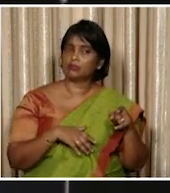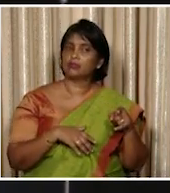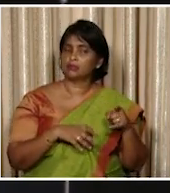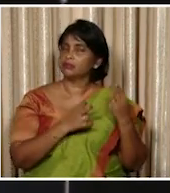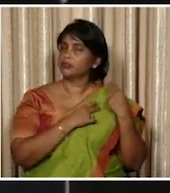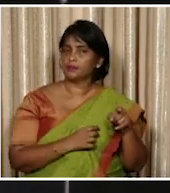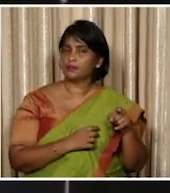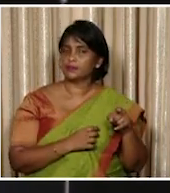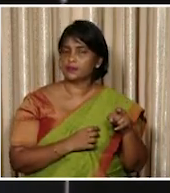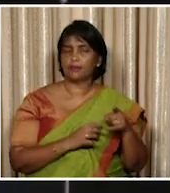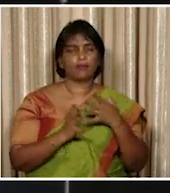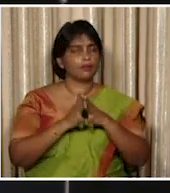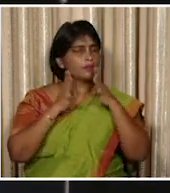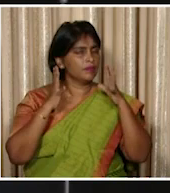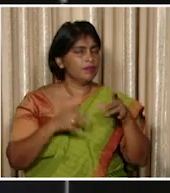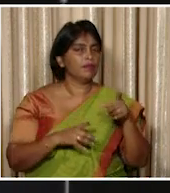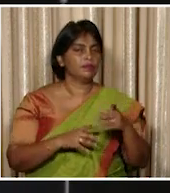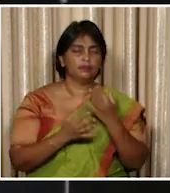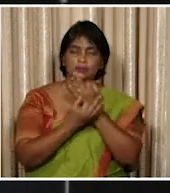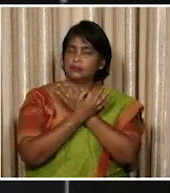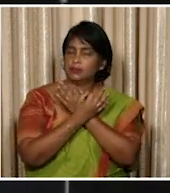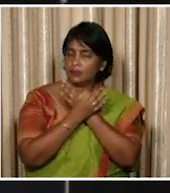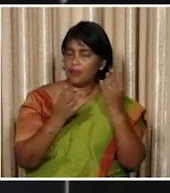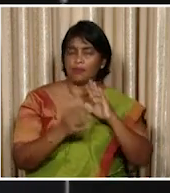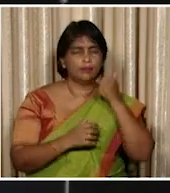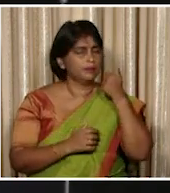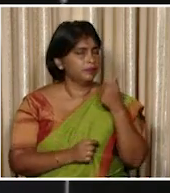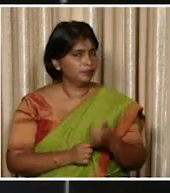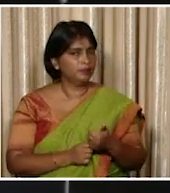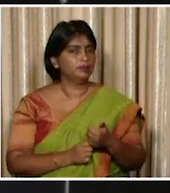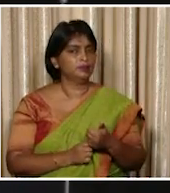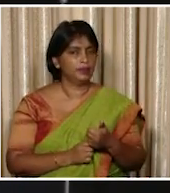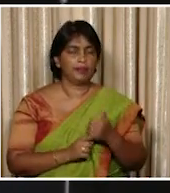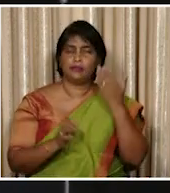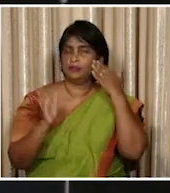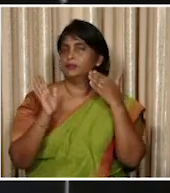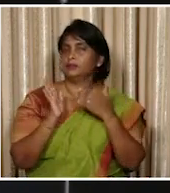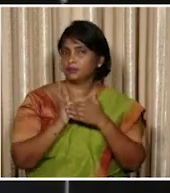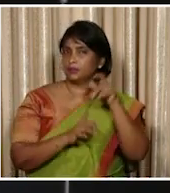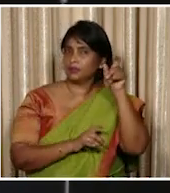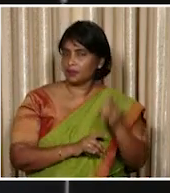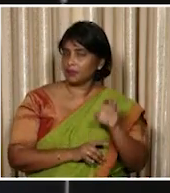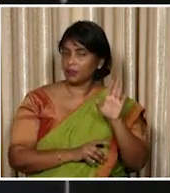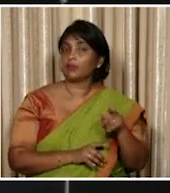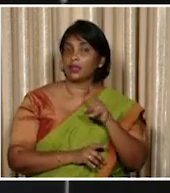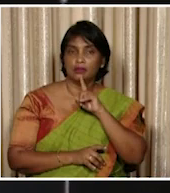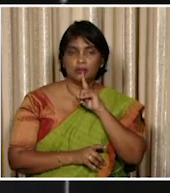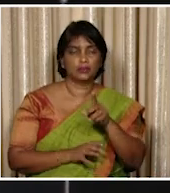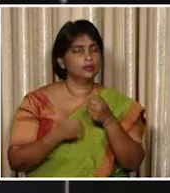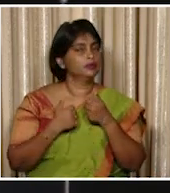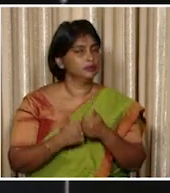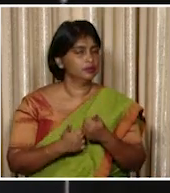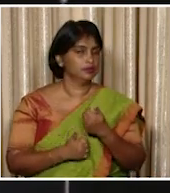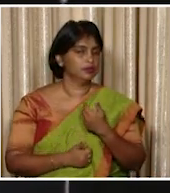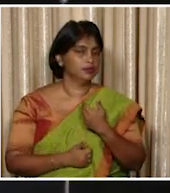ஹுபவு இதாம அலங்கார விசிஷ்ட கனே சரித்தை அக்கீழ கிவனாங் ஏக நிவரதி